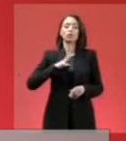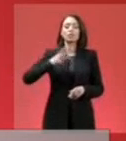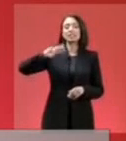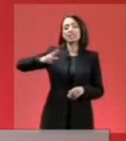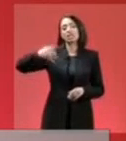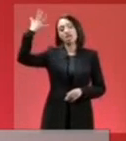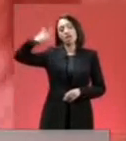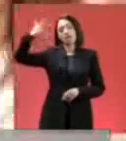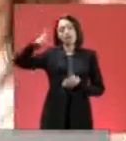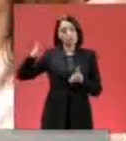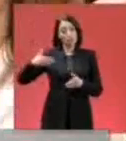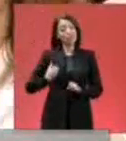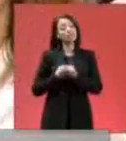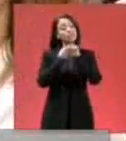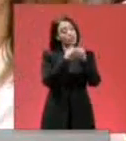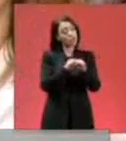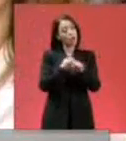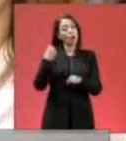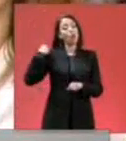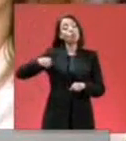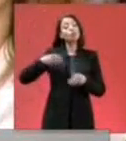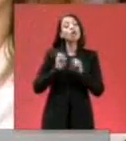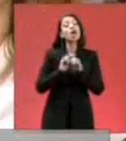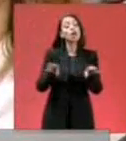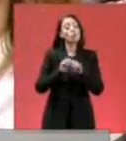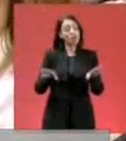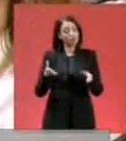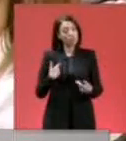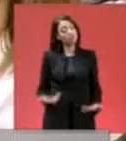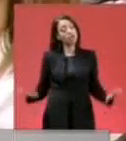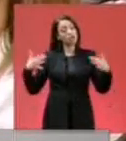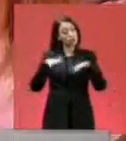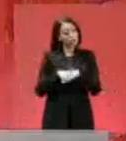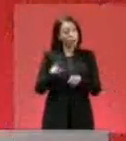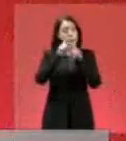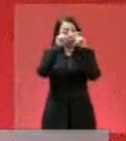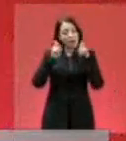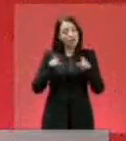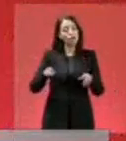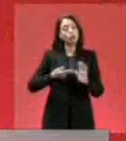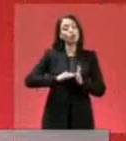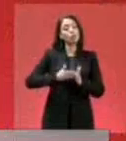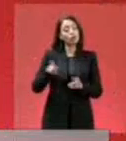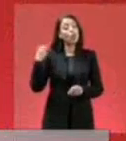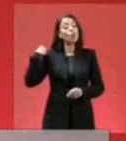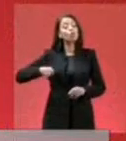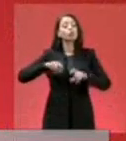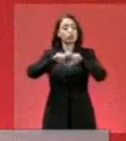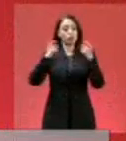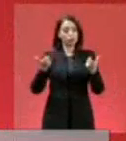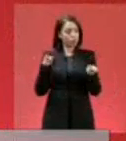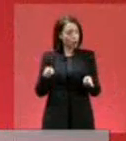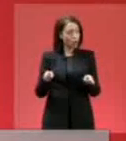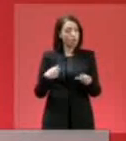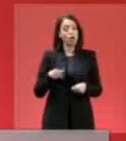ηλικία. Στηρίξαμε τη δημόσια εκπαίδευση και στελεχώσαμε με το απαραίτητο προσωπικό τα δημόσια σχολεία που